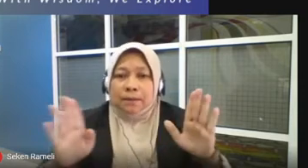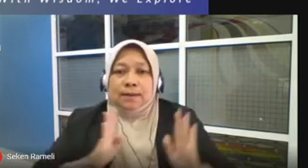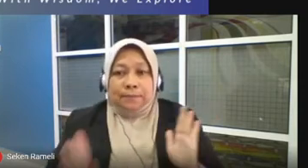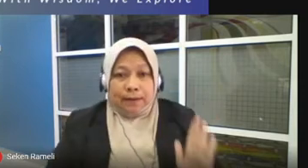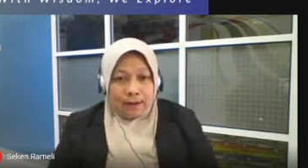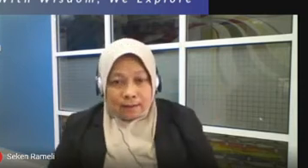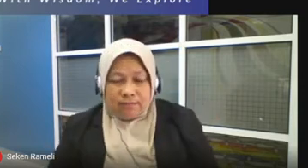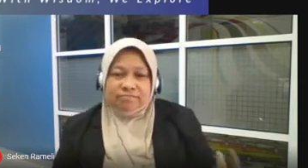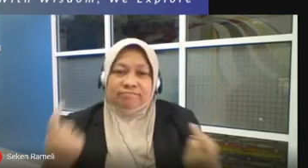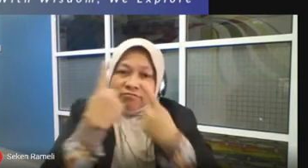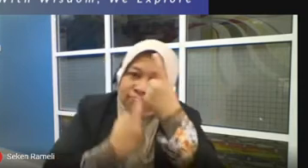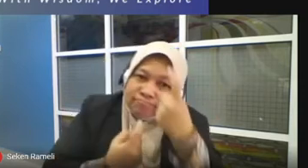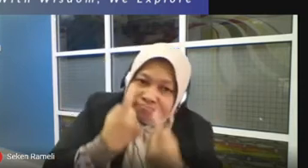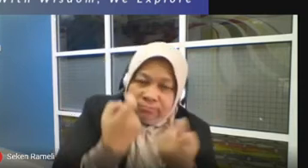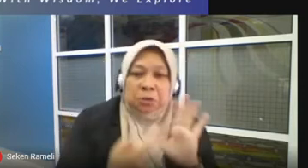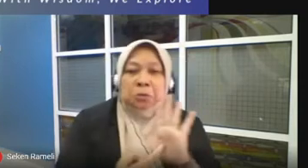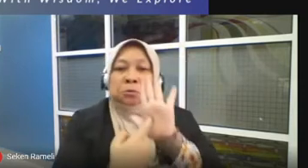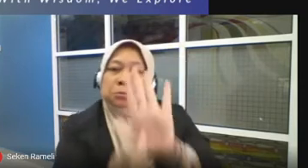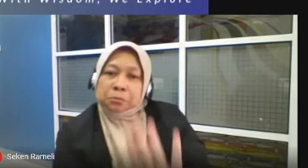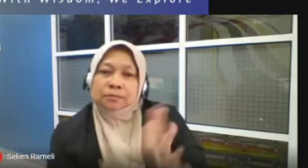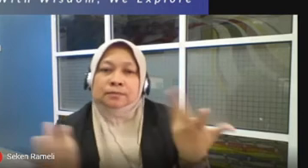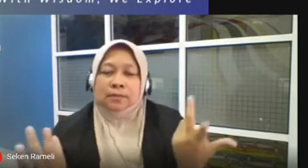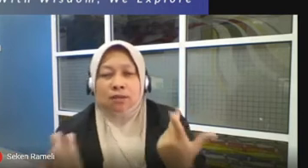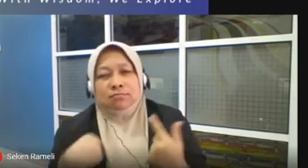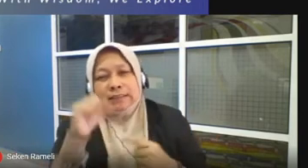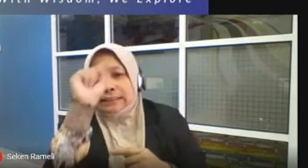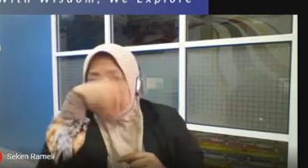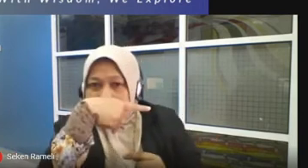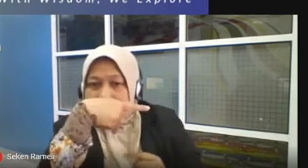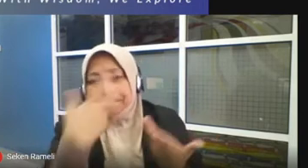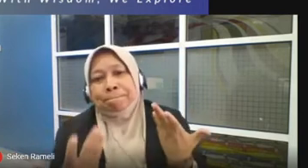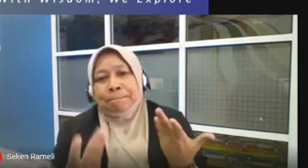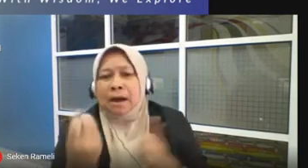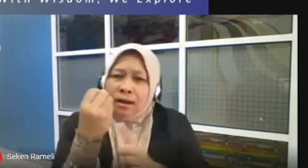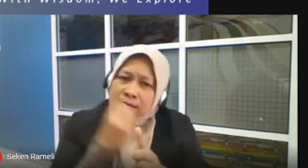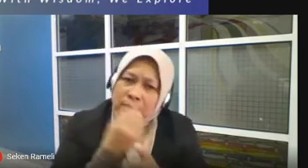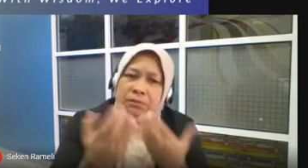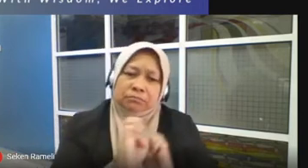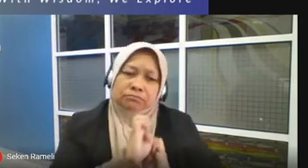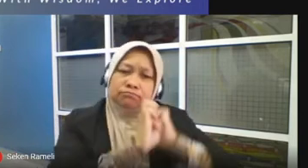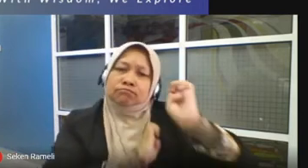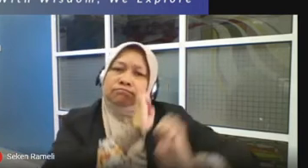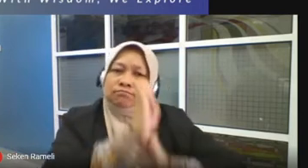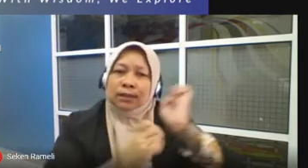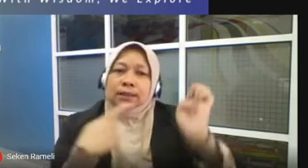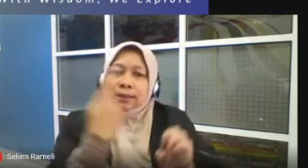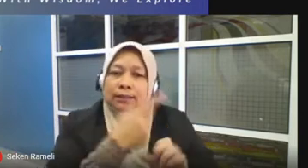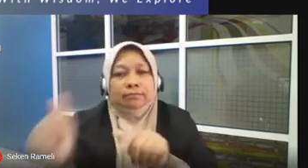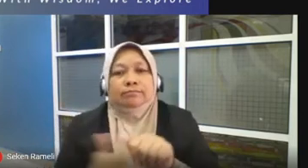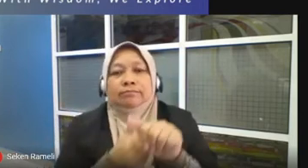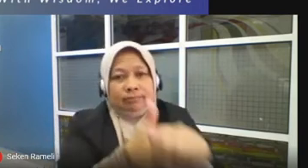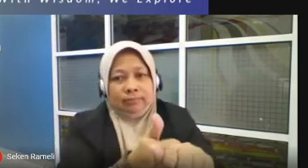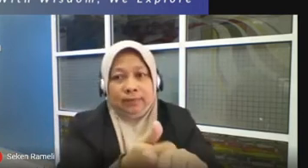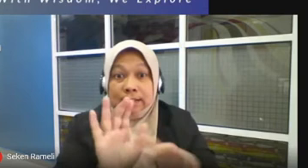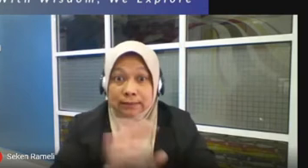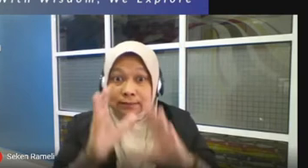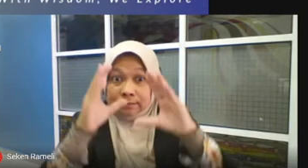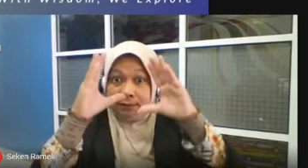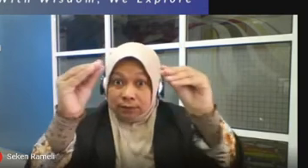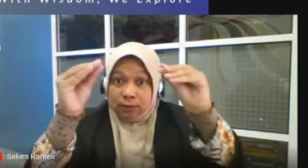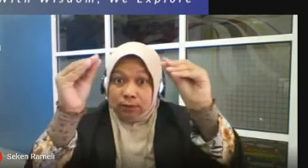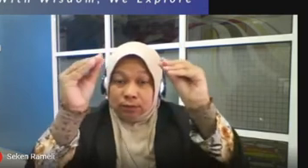badan, bahasa penampilan dan juga tingkah laku kita serta etika yang kita follow. So sifu saya